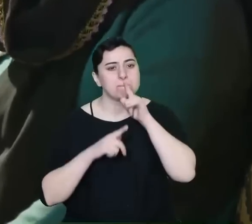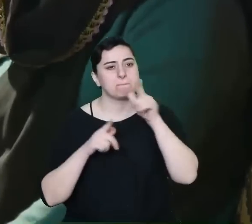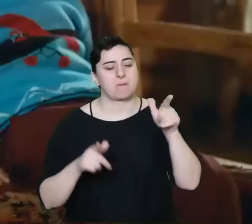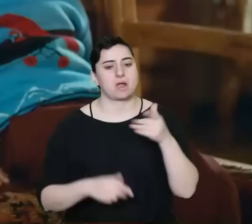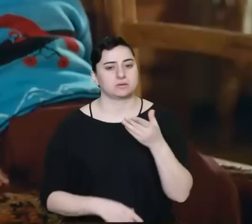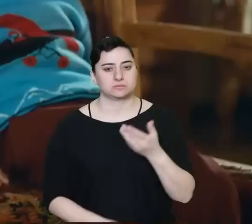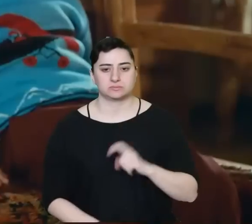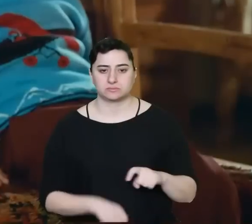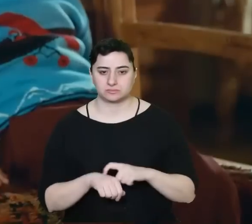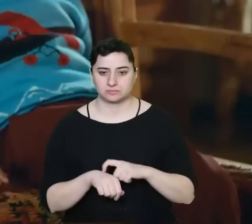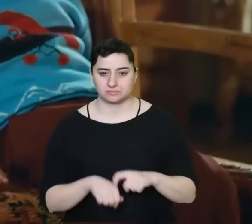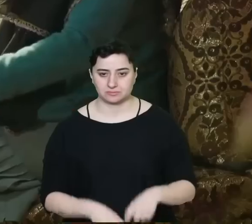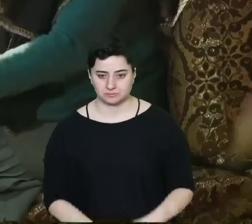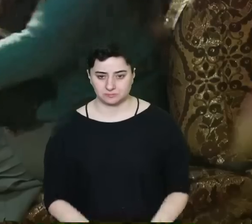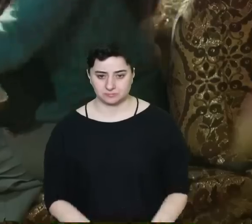paparayı yiyecek.